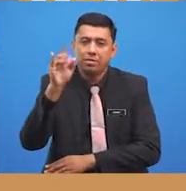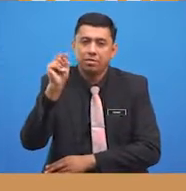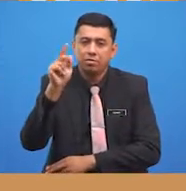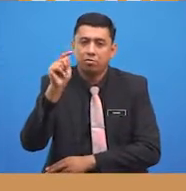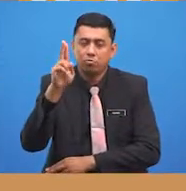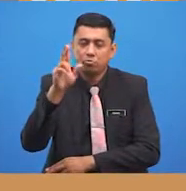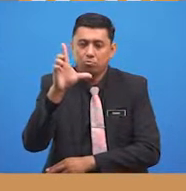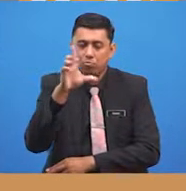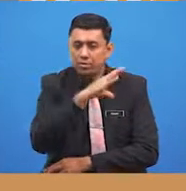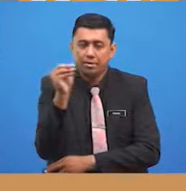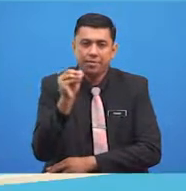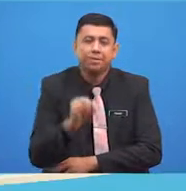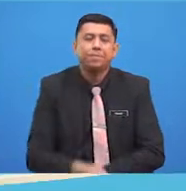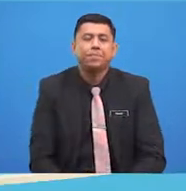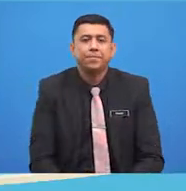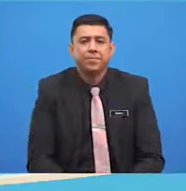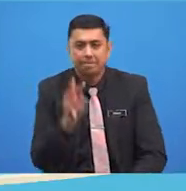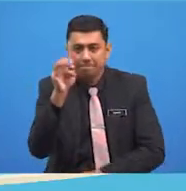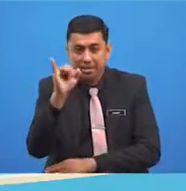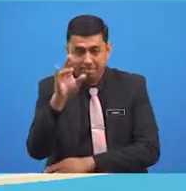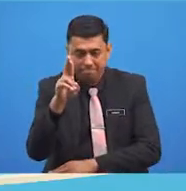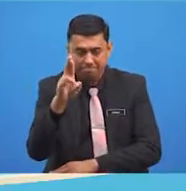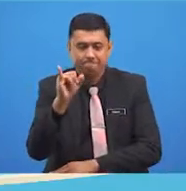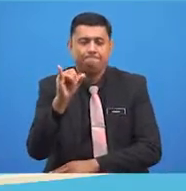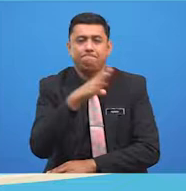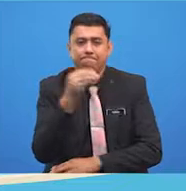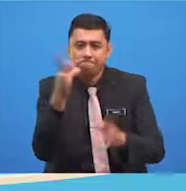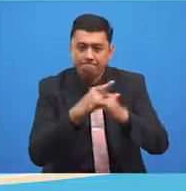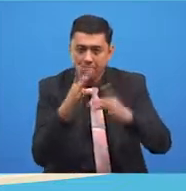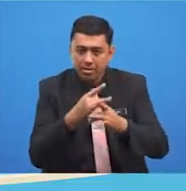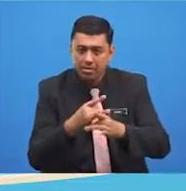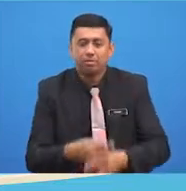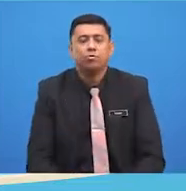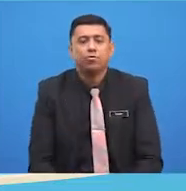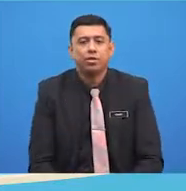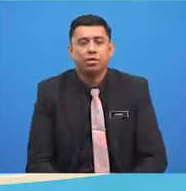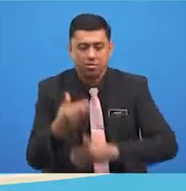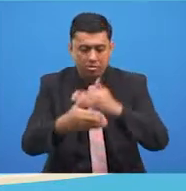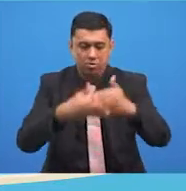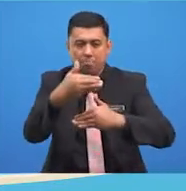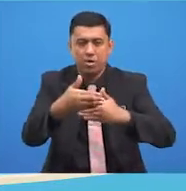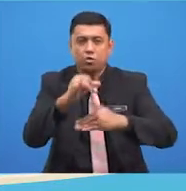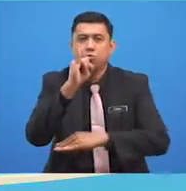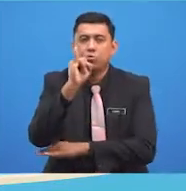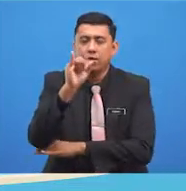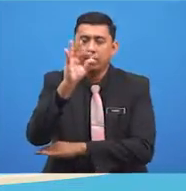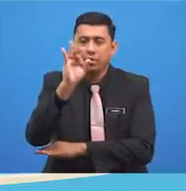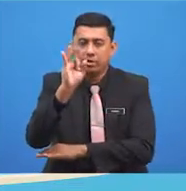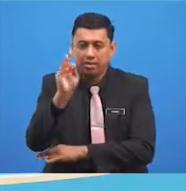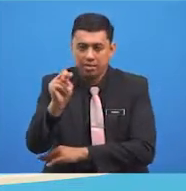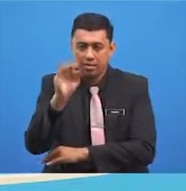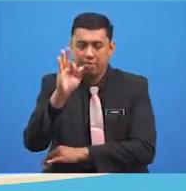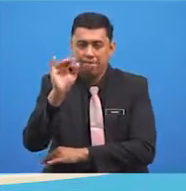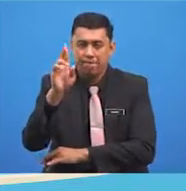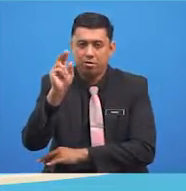dan Sadakan, Sabah. Murid-murid, akhir sekali jom kita lihat kemajuan infrastruktur.